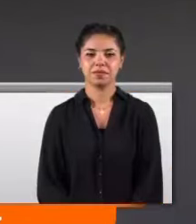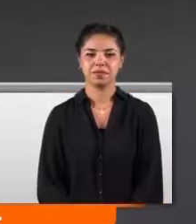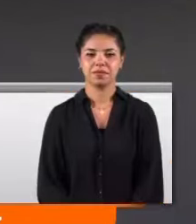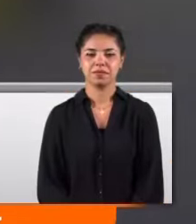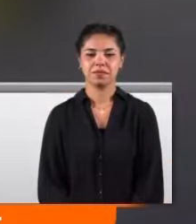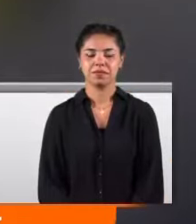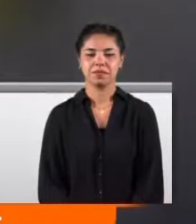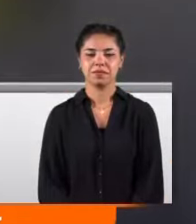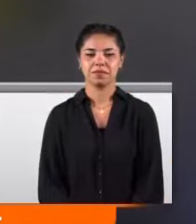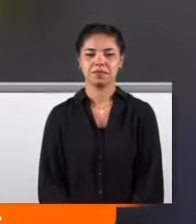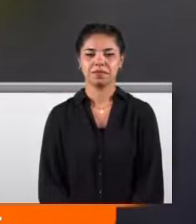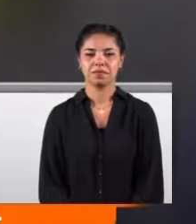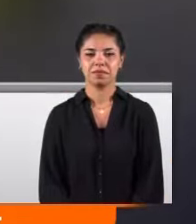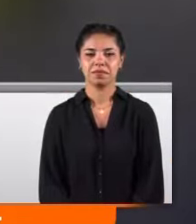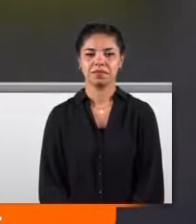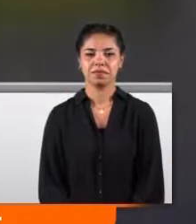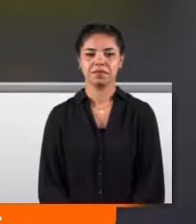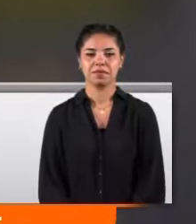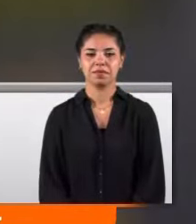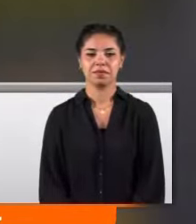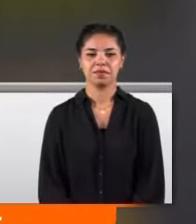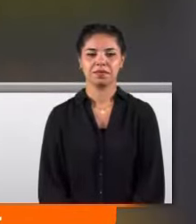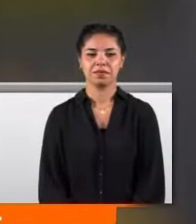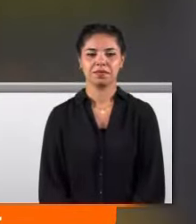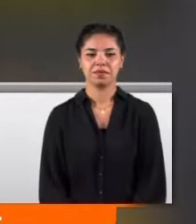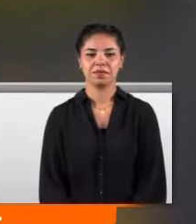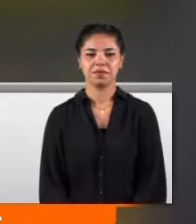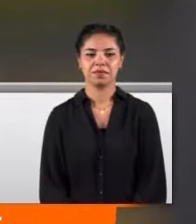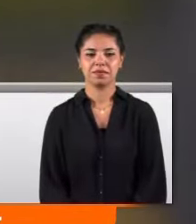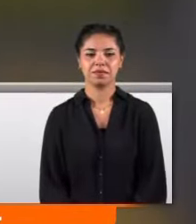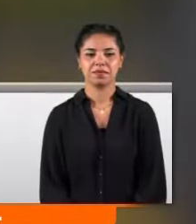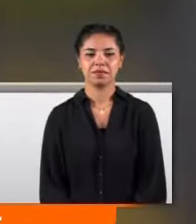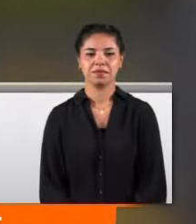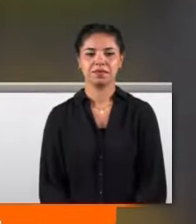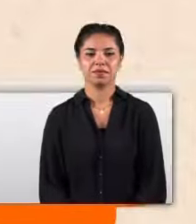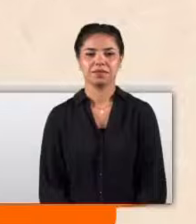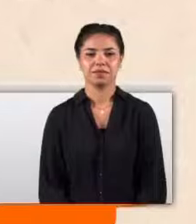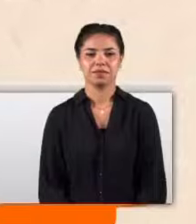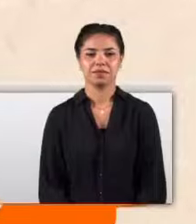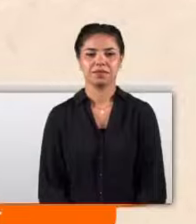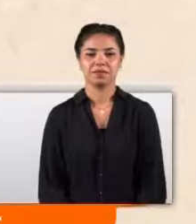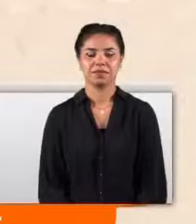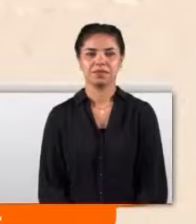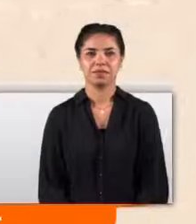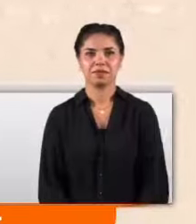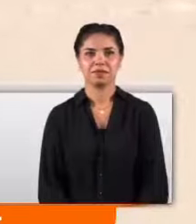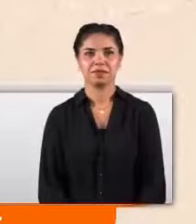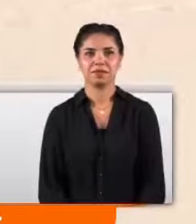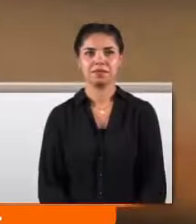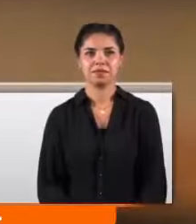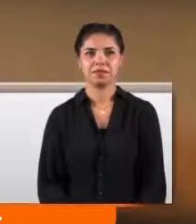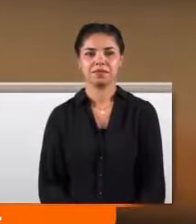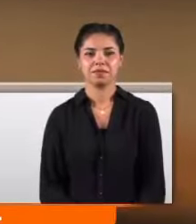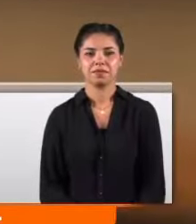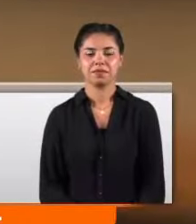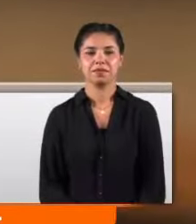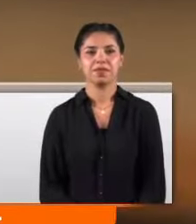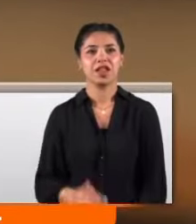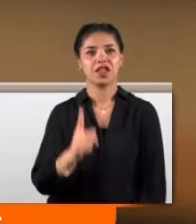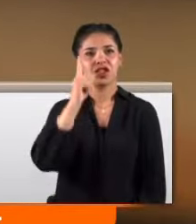it. And I thought that it was a funny thing. And I thought that he seemed super cool. Gururumuz, her şeyimiz o bizim.